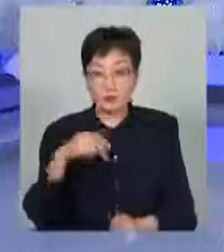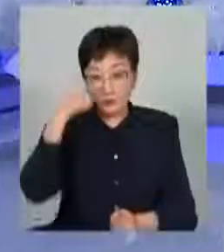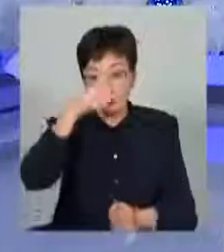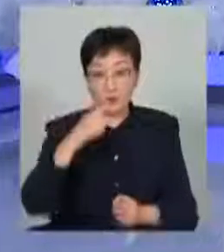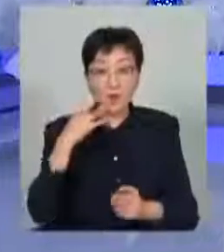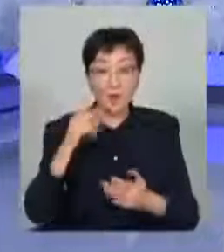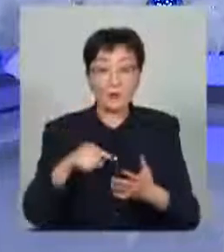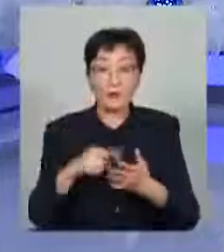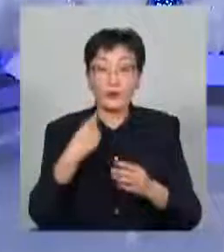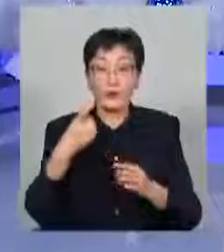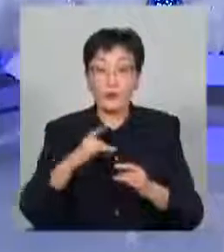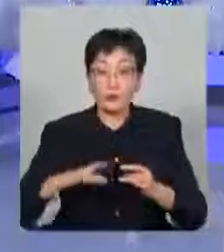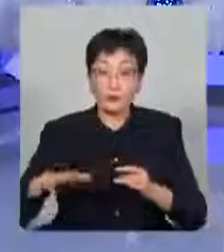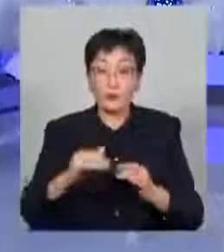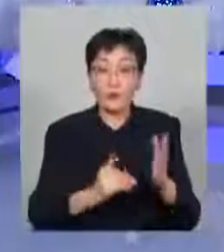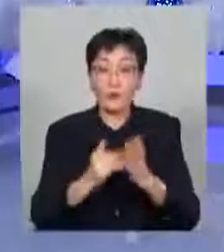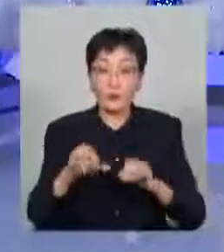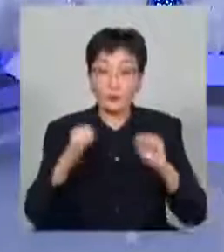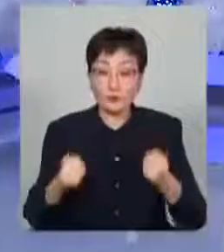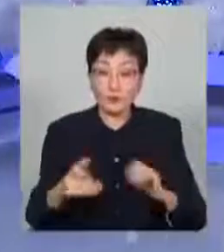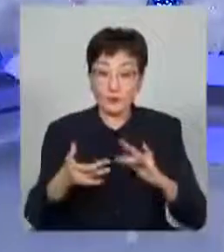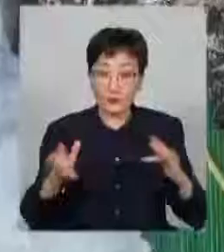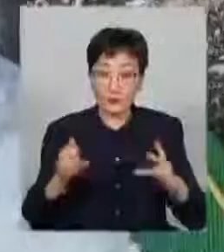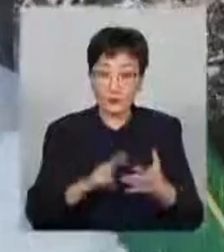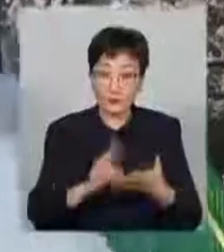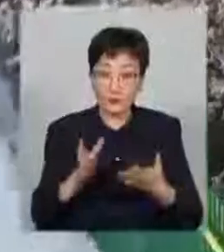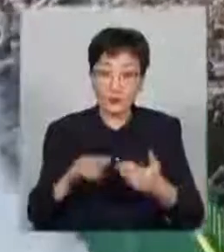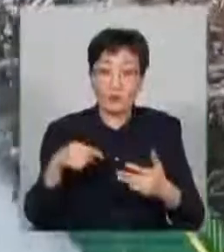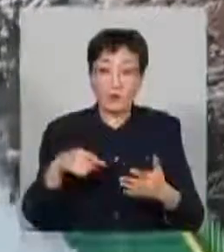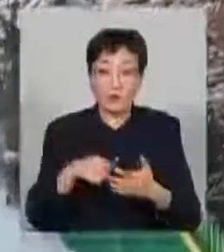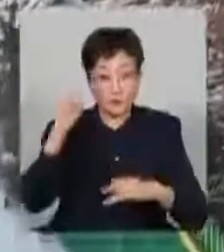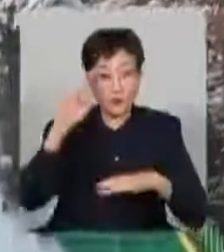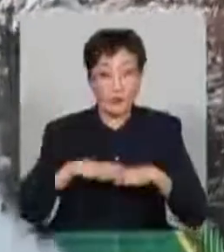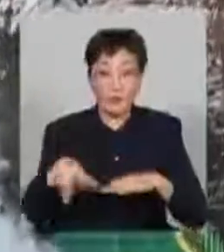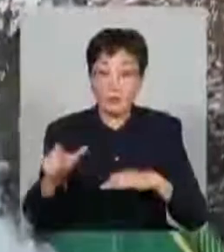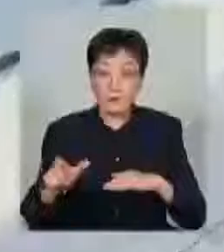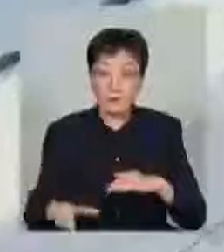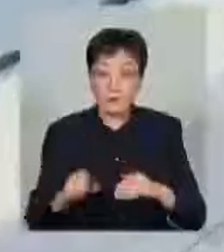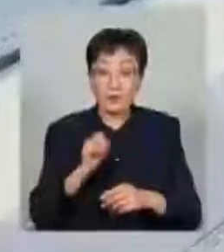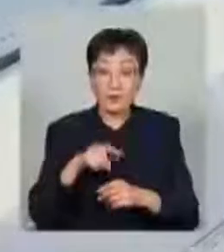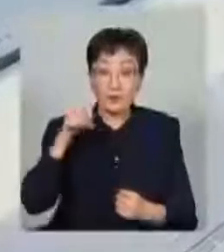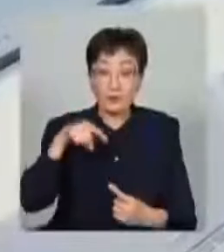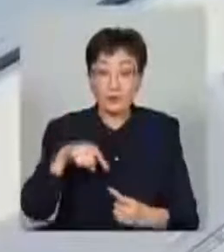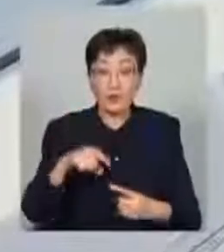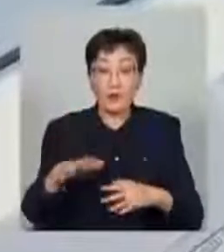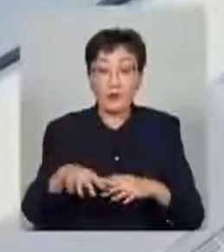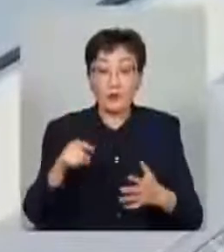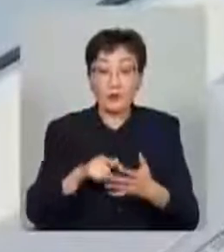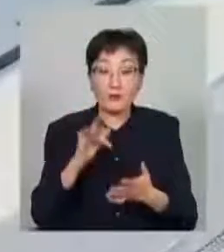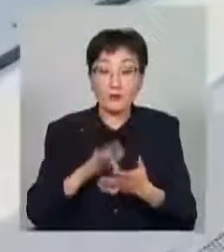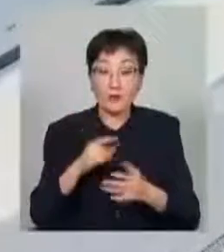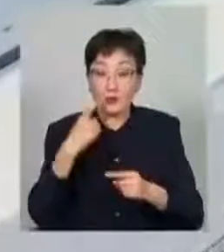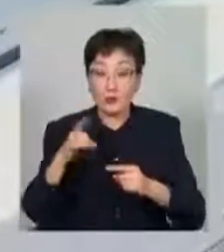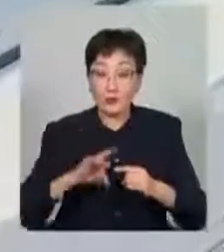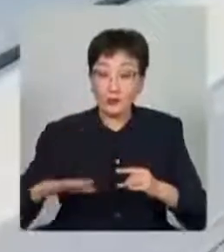2022 жылы Алматының шеткі аудандары жоғары жылдамдықты интернетке қосылады. Мегаполис әкімі Бақытжан Сағынтаевтың тапсырмасымен қала орталығынан